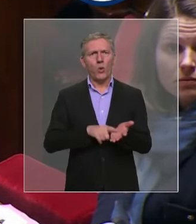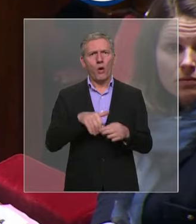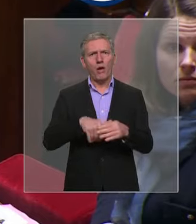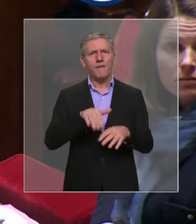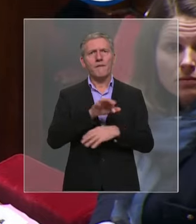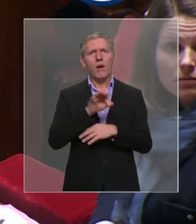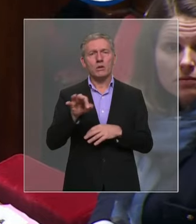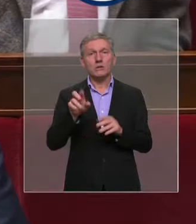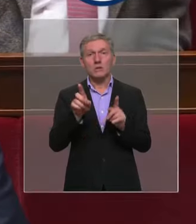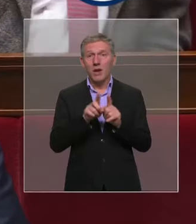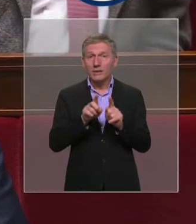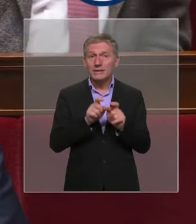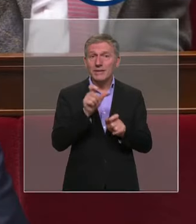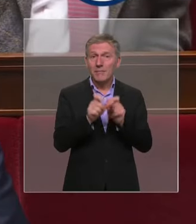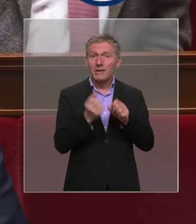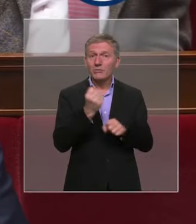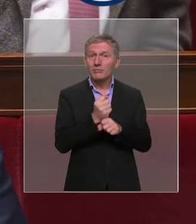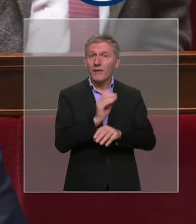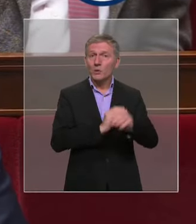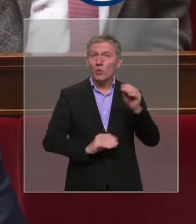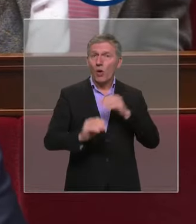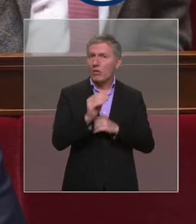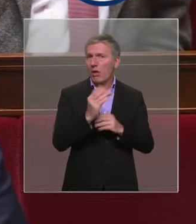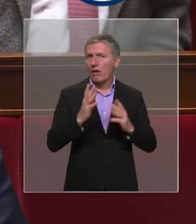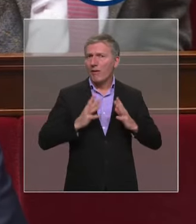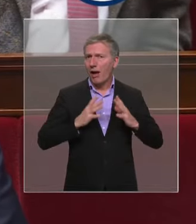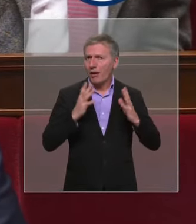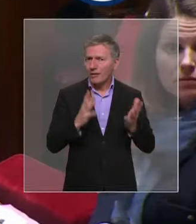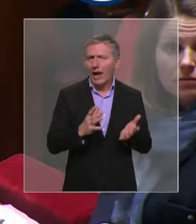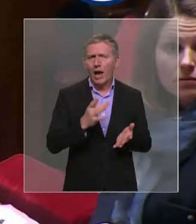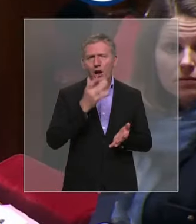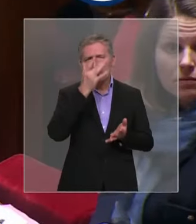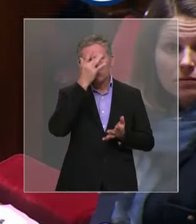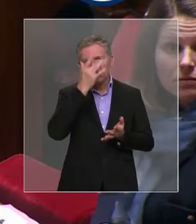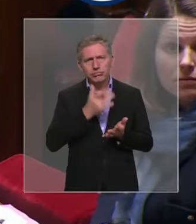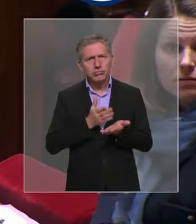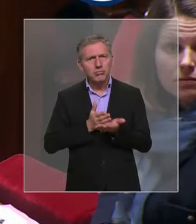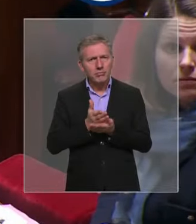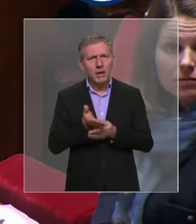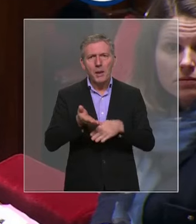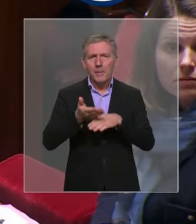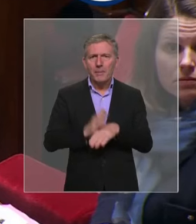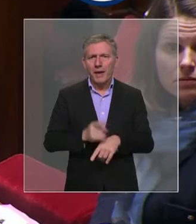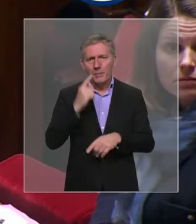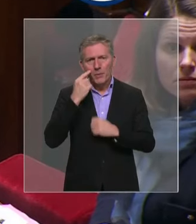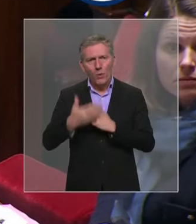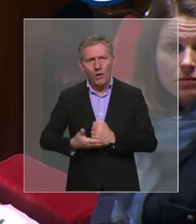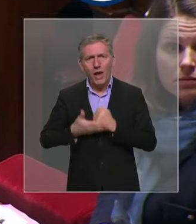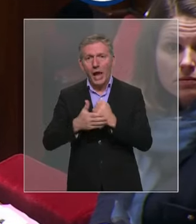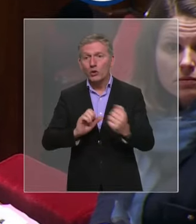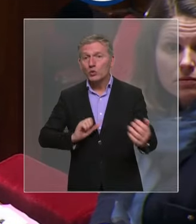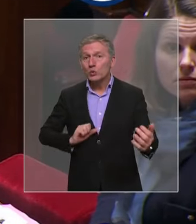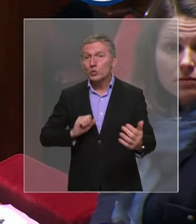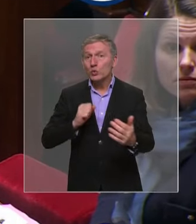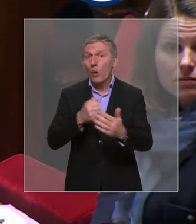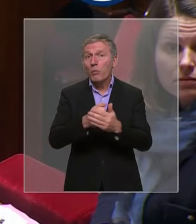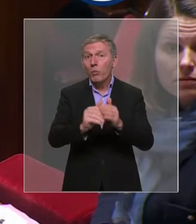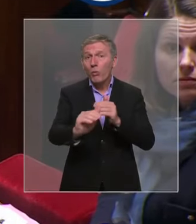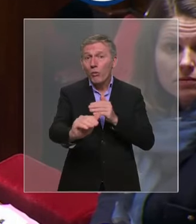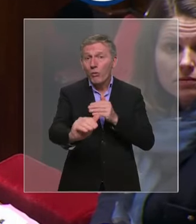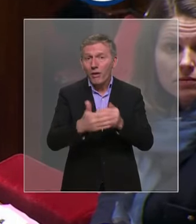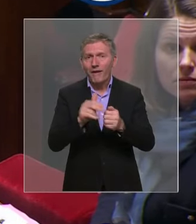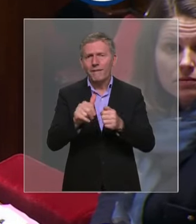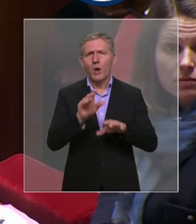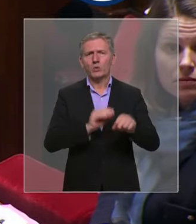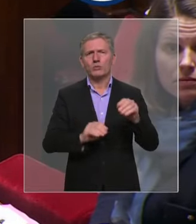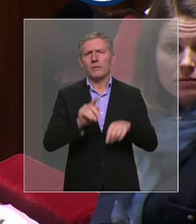soignants aussi nous faire part de leur engagement, de leur détermination à aider jusqu'à la dernière seconde leurs patients. Au fond, toutes